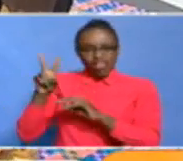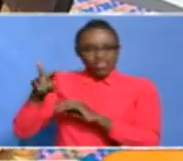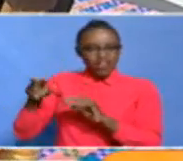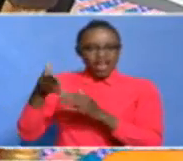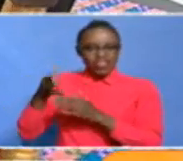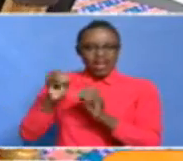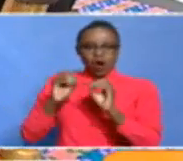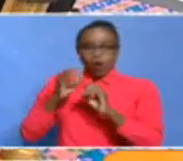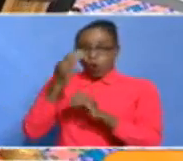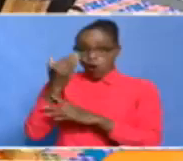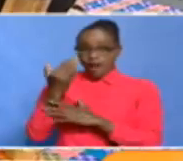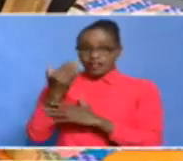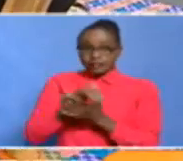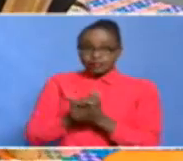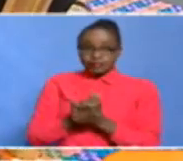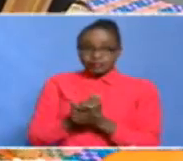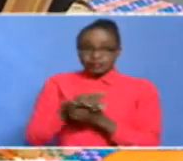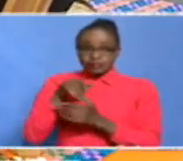madharau gani sasa? Kwa sababu